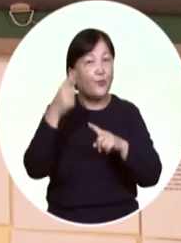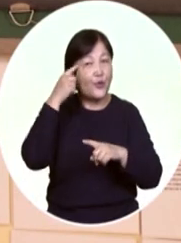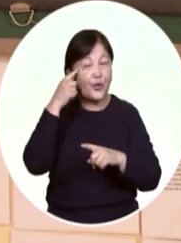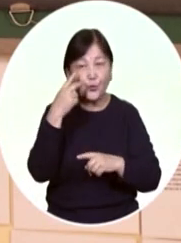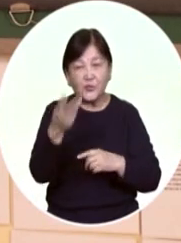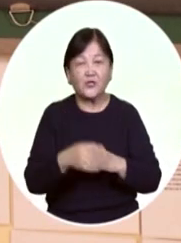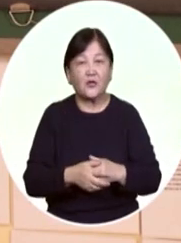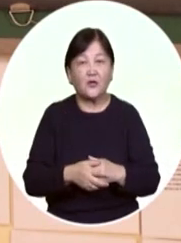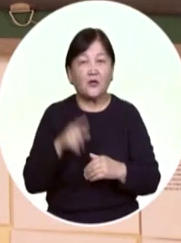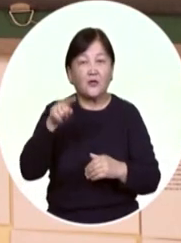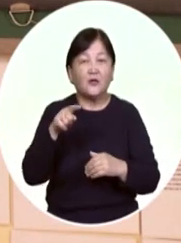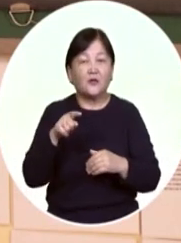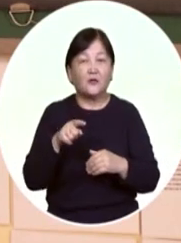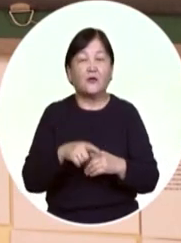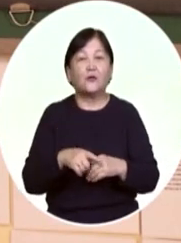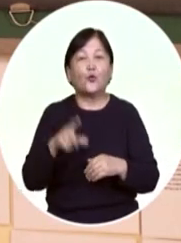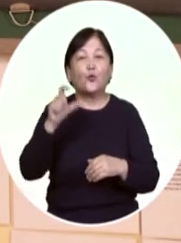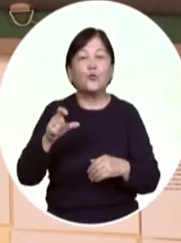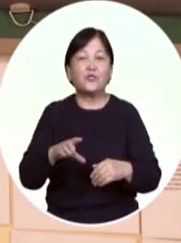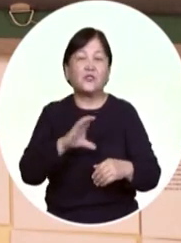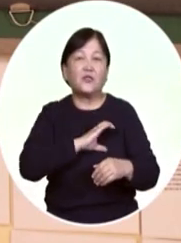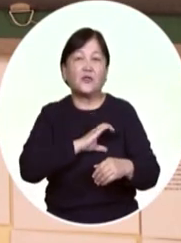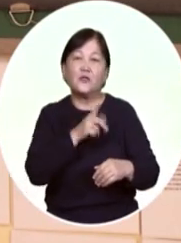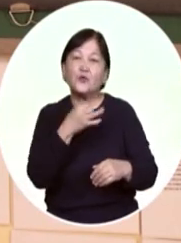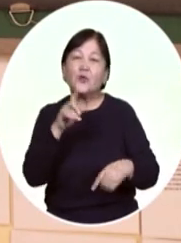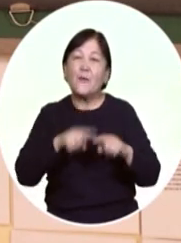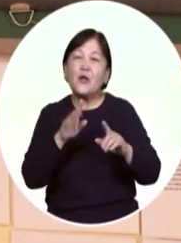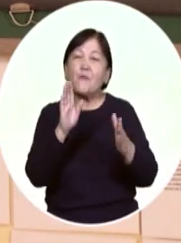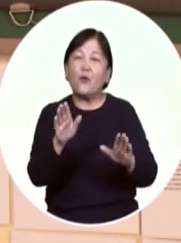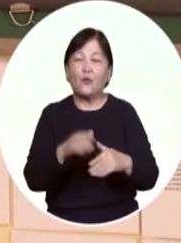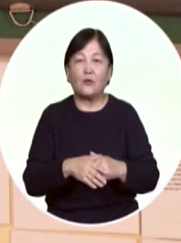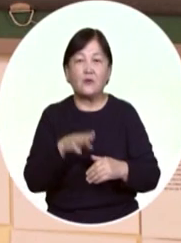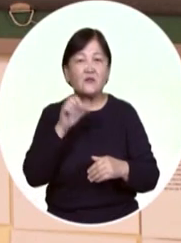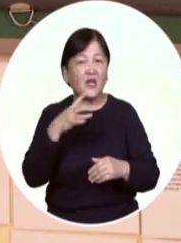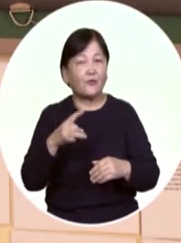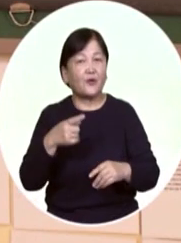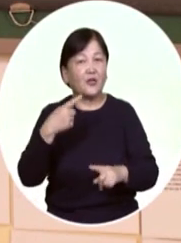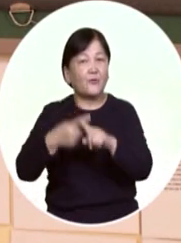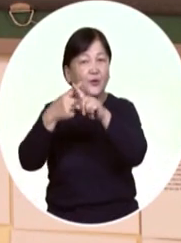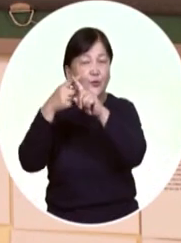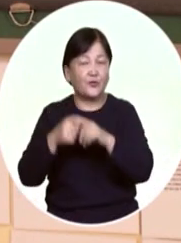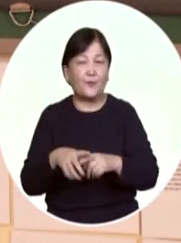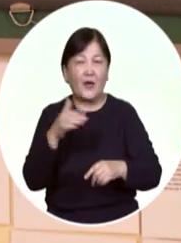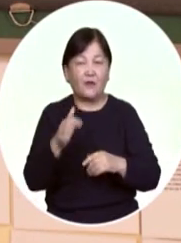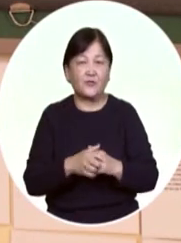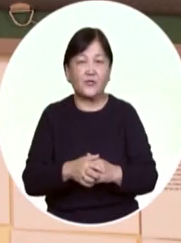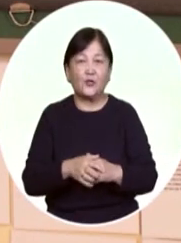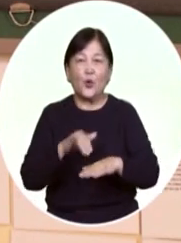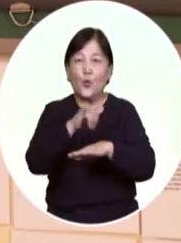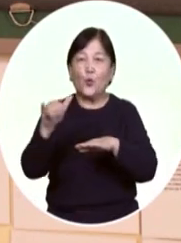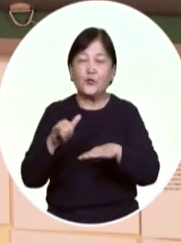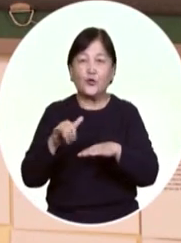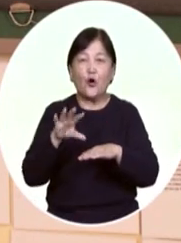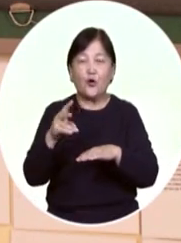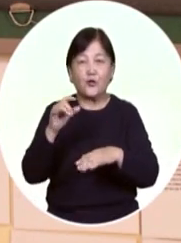ажиллагаанд өртсөн хүмүүсийн нийгмийн сэтгэл зүй юу байх нь? Мэдээж татвар хурааж өсгөн нэмэгдүүлж байгаад маань улс орны эдийн